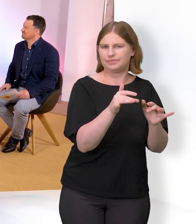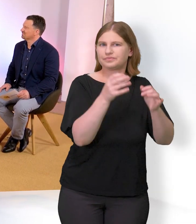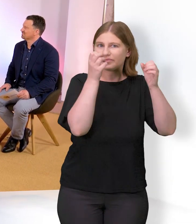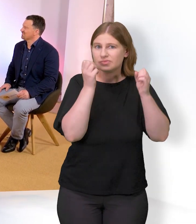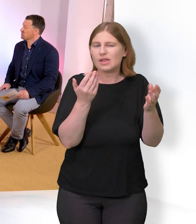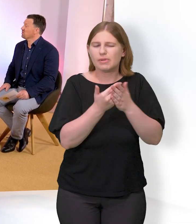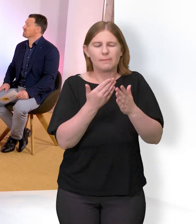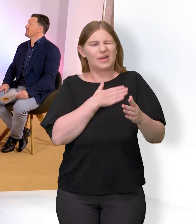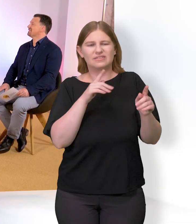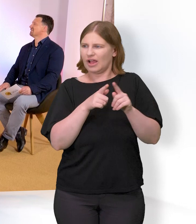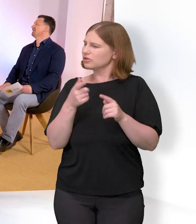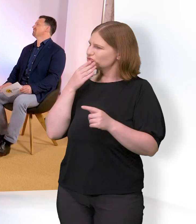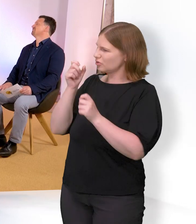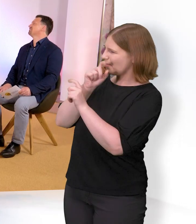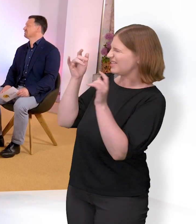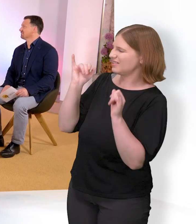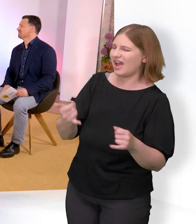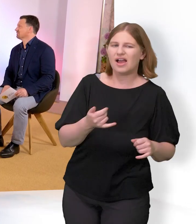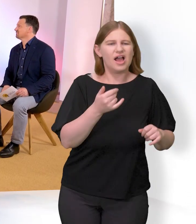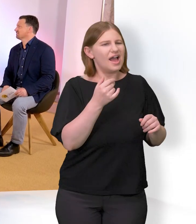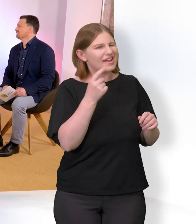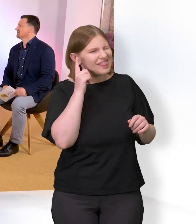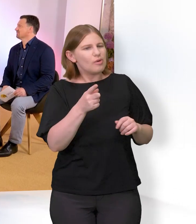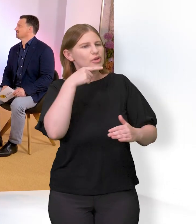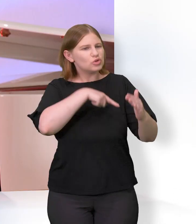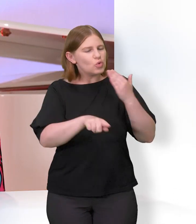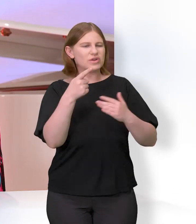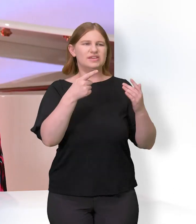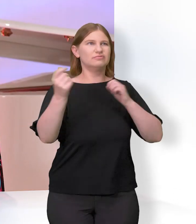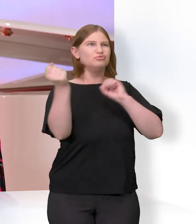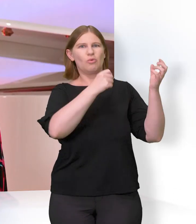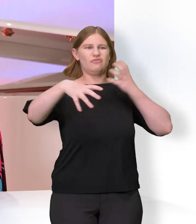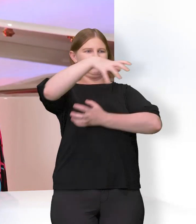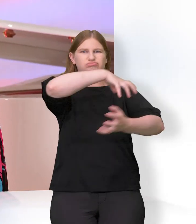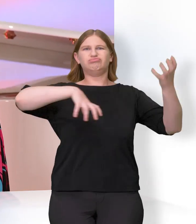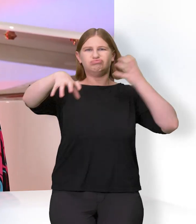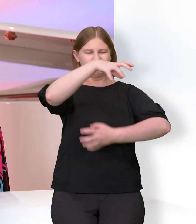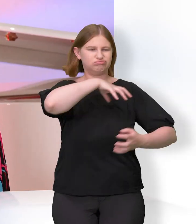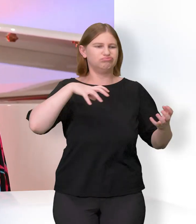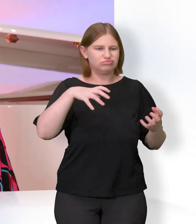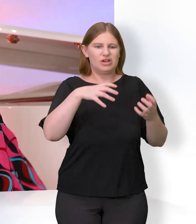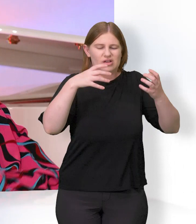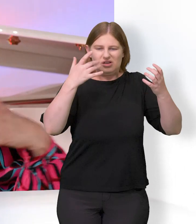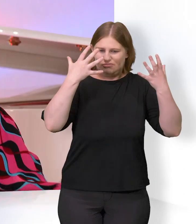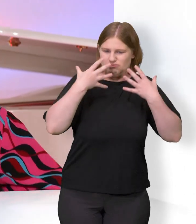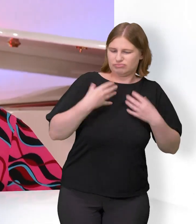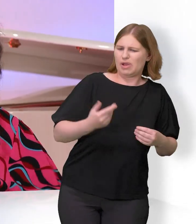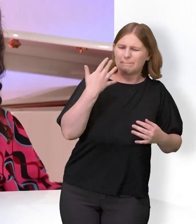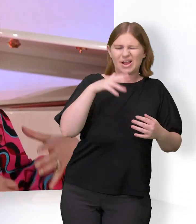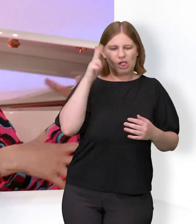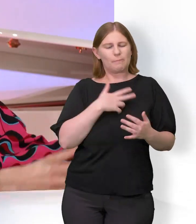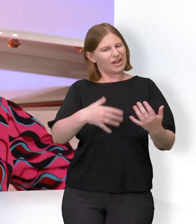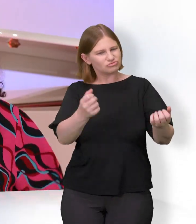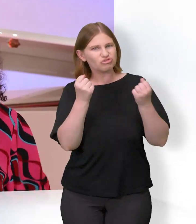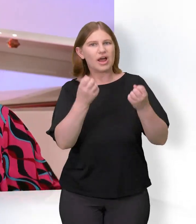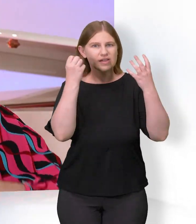meine Glaubenswurzeln waren, wurden stärker, als der Sturm kam. Und er kam. Also Papas Tod und dann die 4 Schwestern. Ich